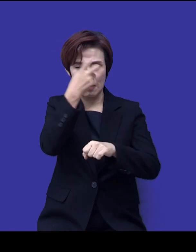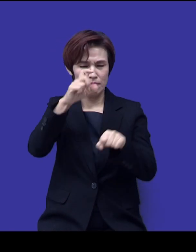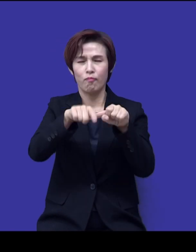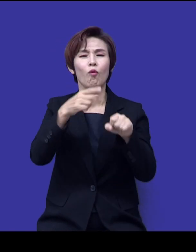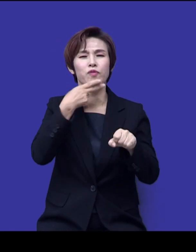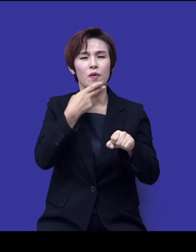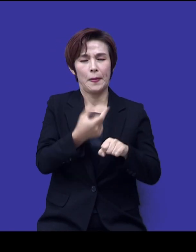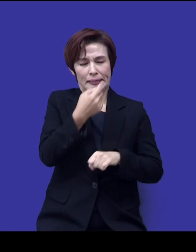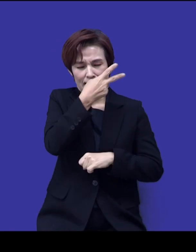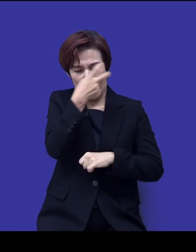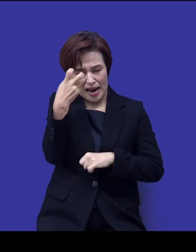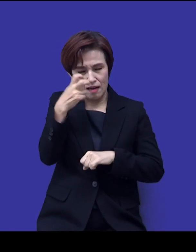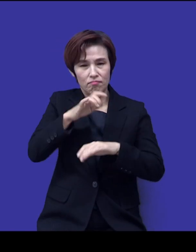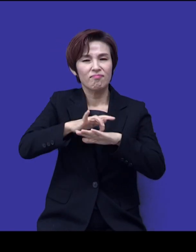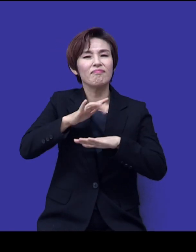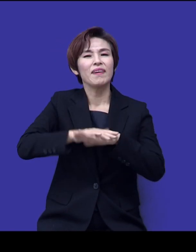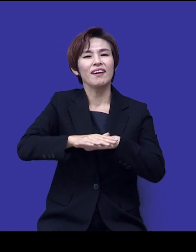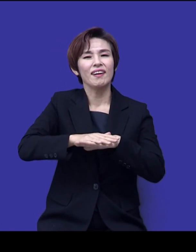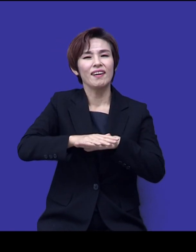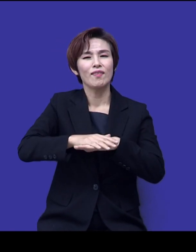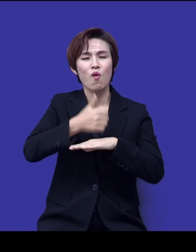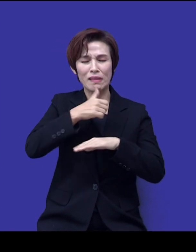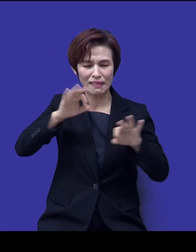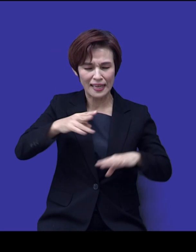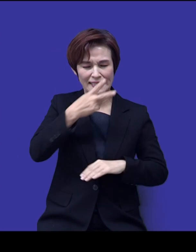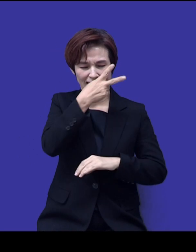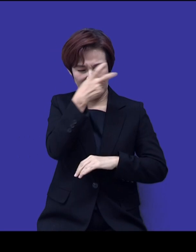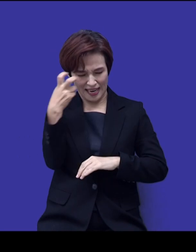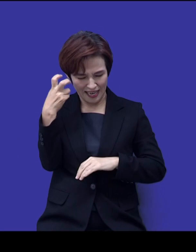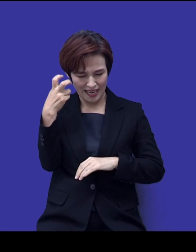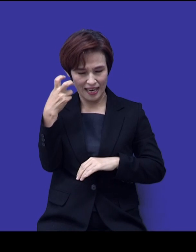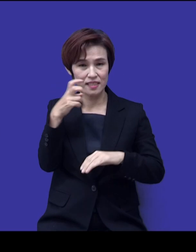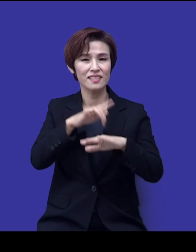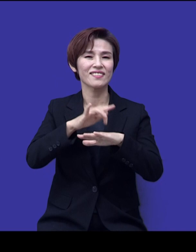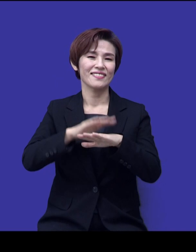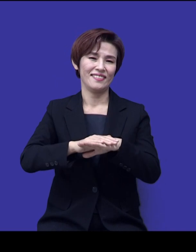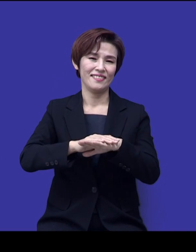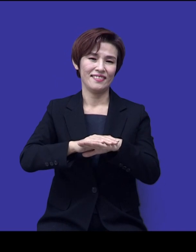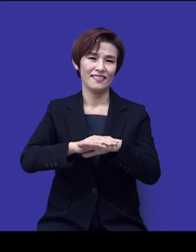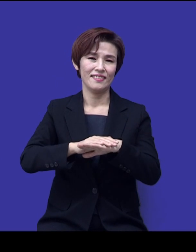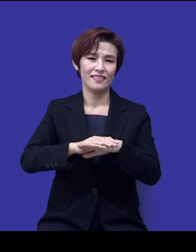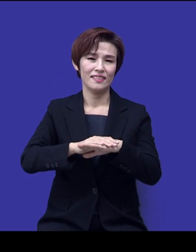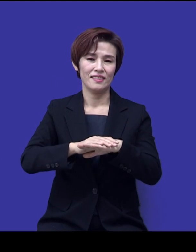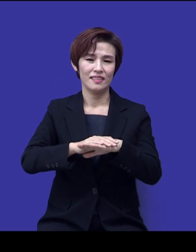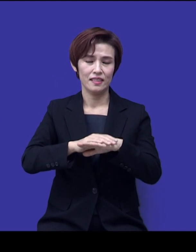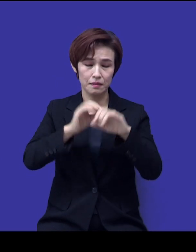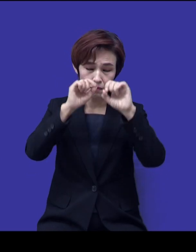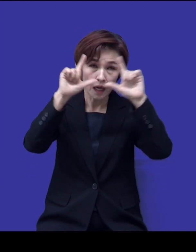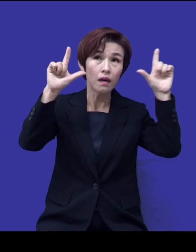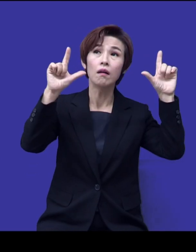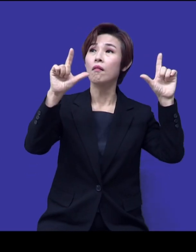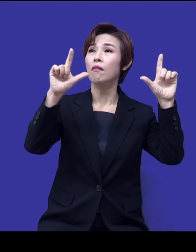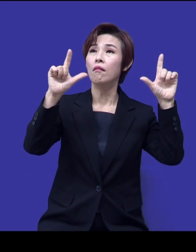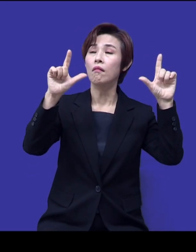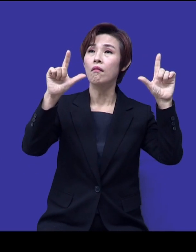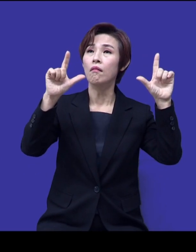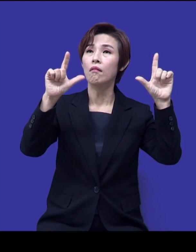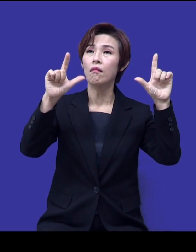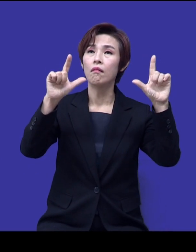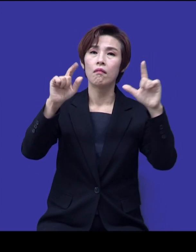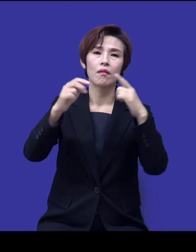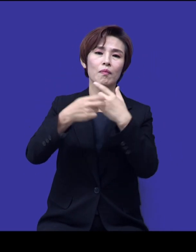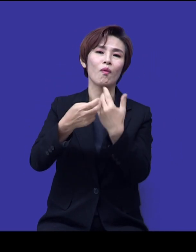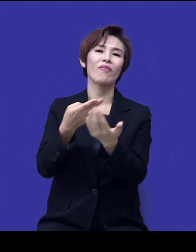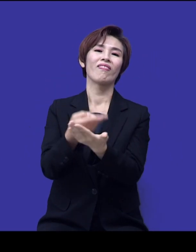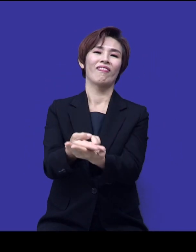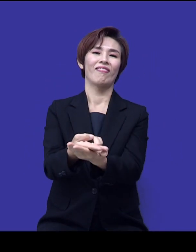잤기 때문에 빨리 자는 게 조연출이라는 숙제였거든요. 아. 그러니까 언제 자고 있는데 깨어난 게 병원이었습니다. 아. 그러니까 그 차에